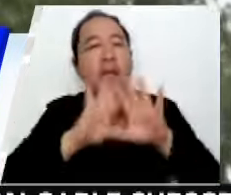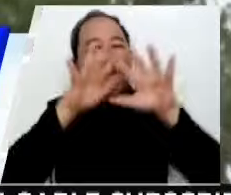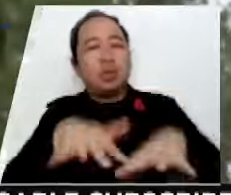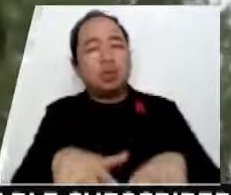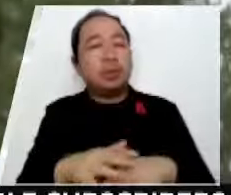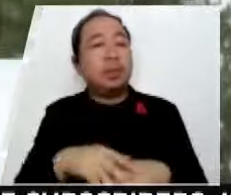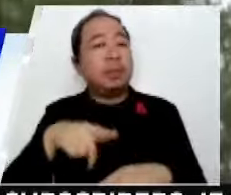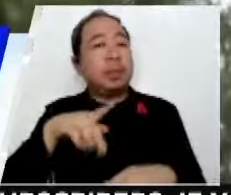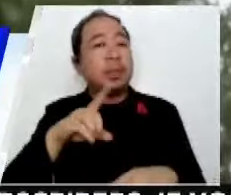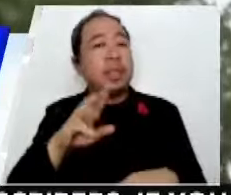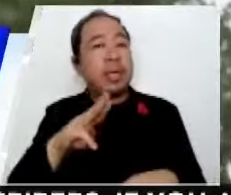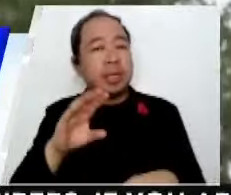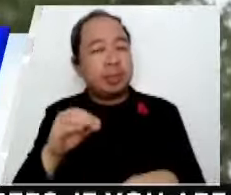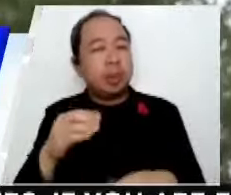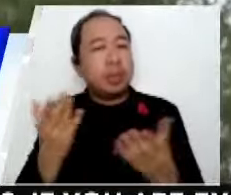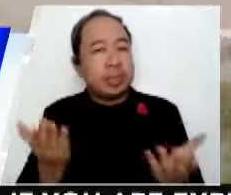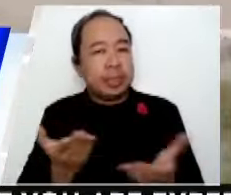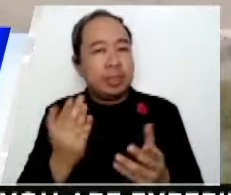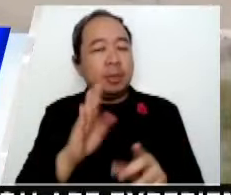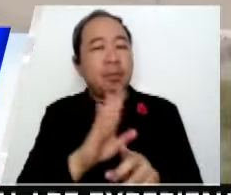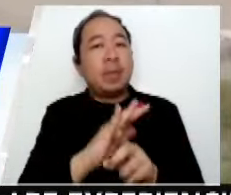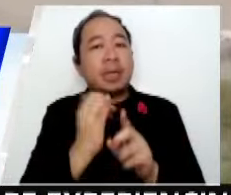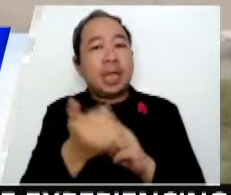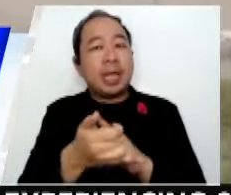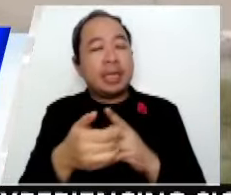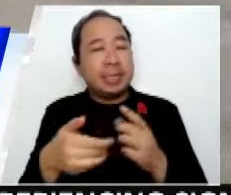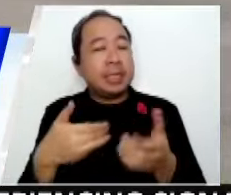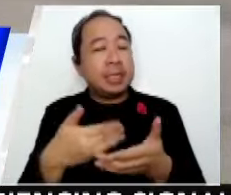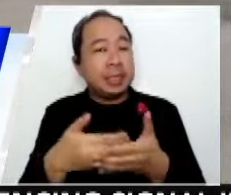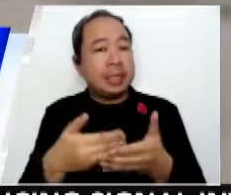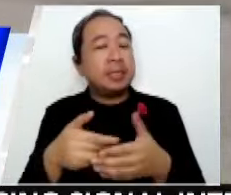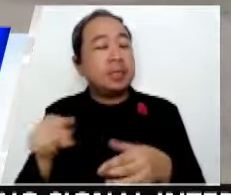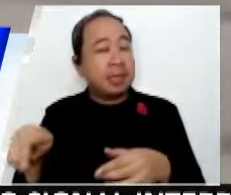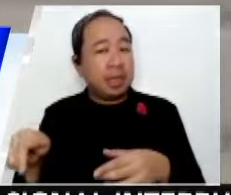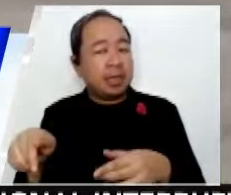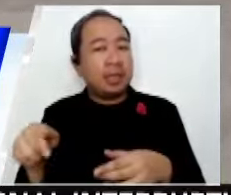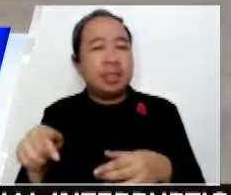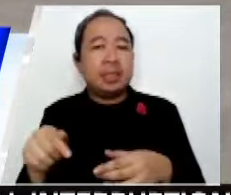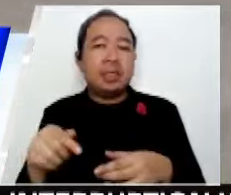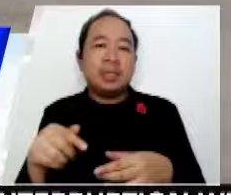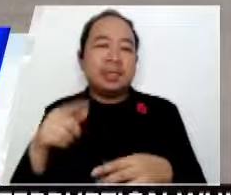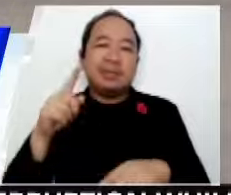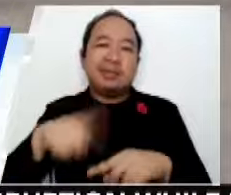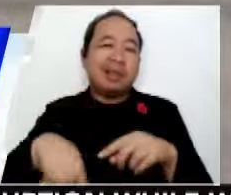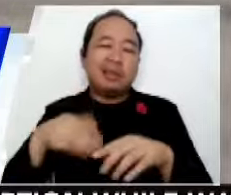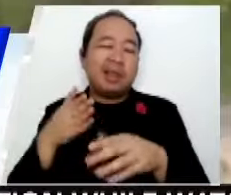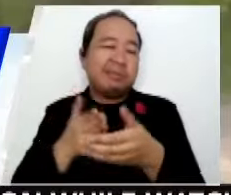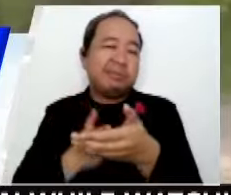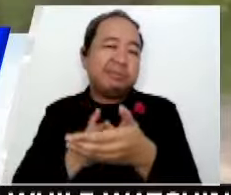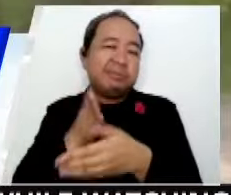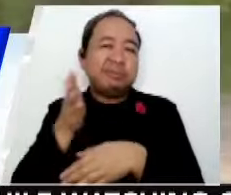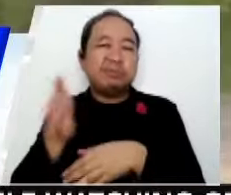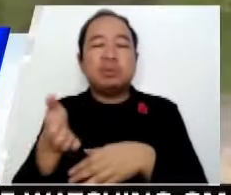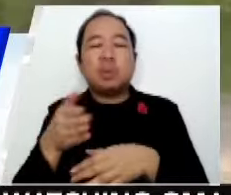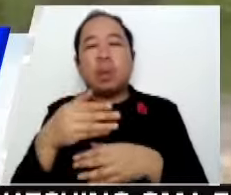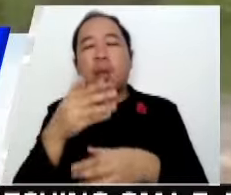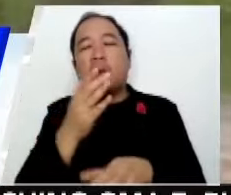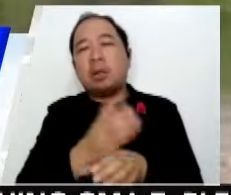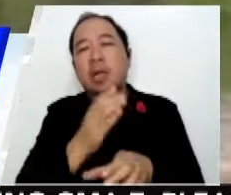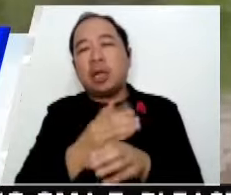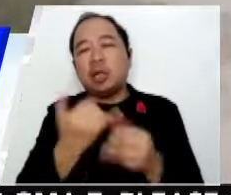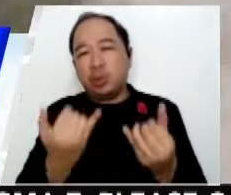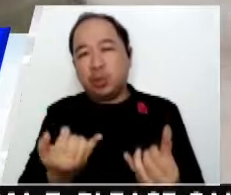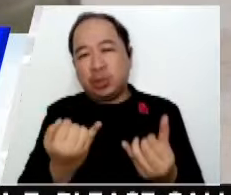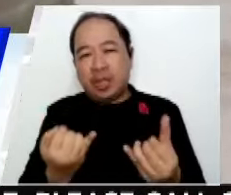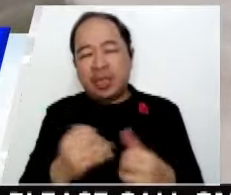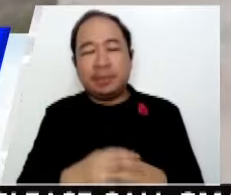Barangay Fusina, sa bahagi ng Lalo at Kamalanyogan ang hindi pwedeng daanan ng mga sasakyan ngayong araw, July 24. Nakauwi na